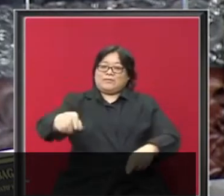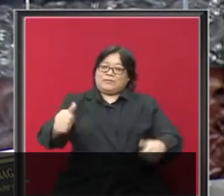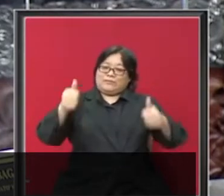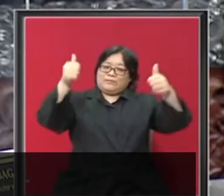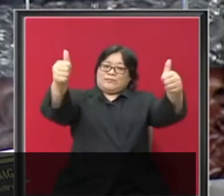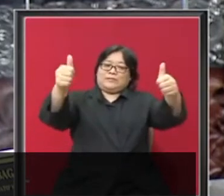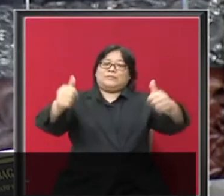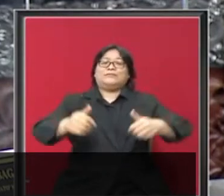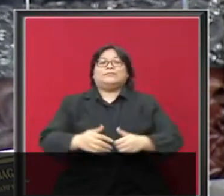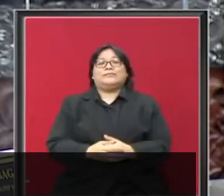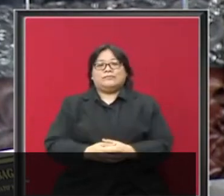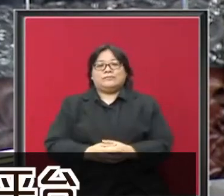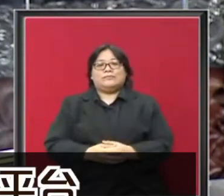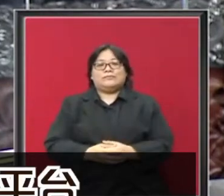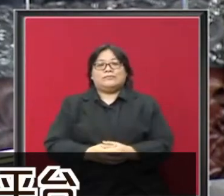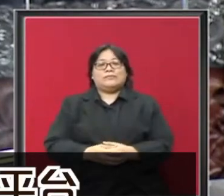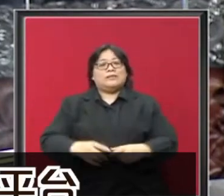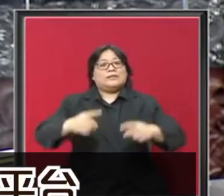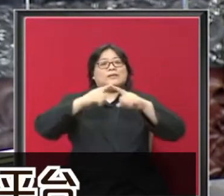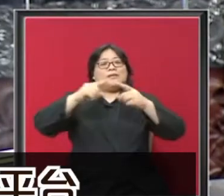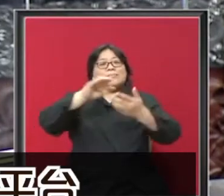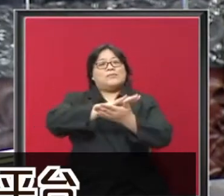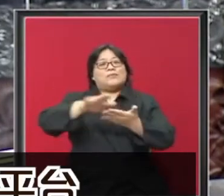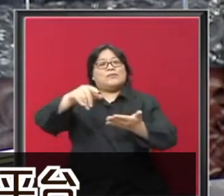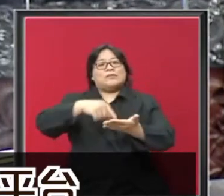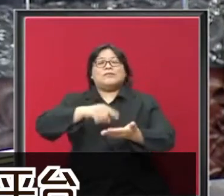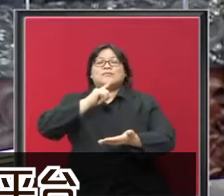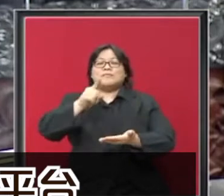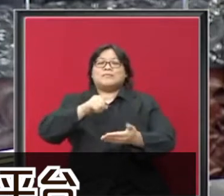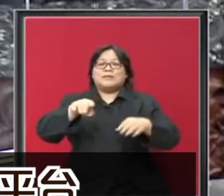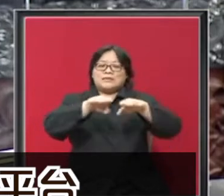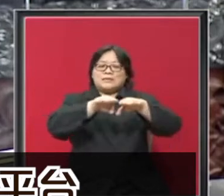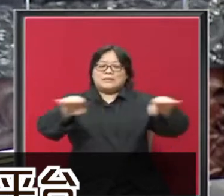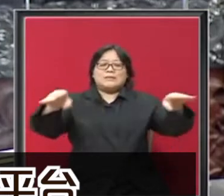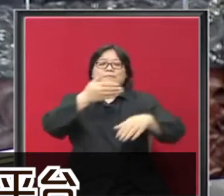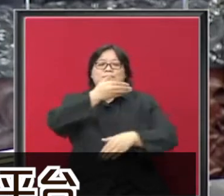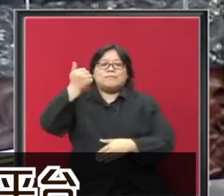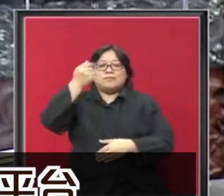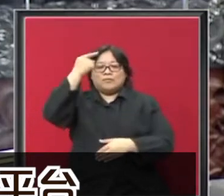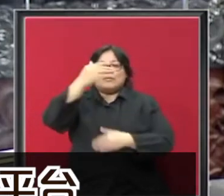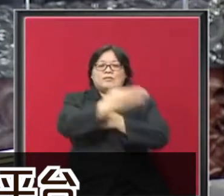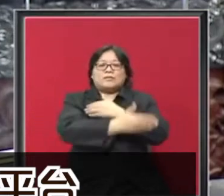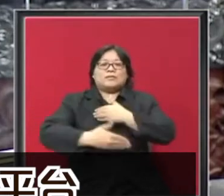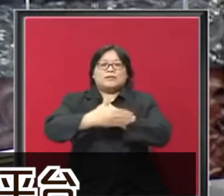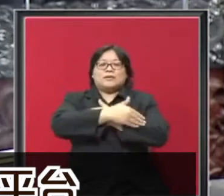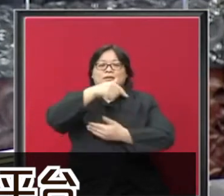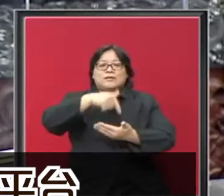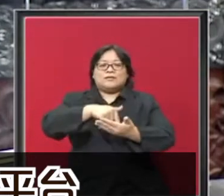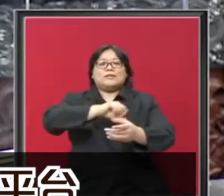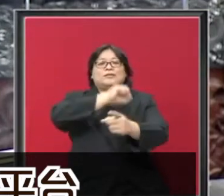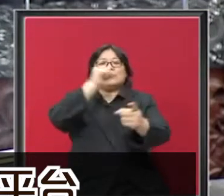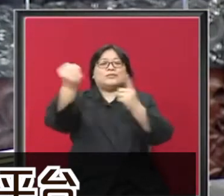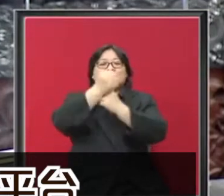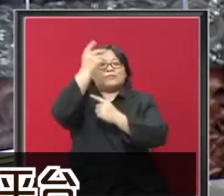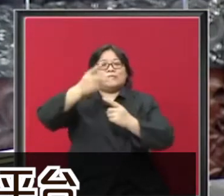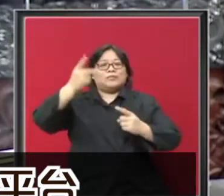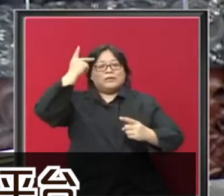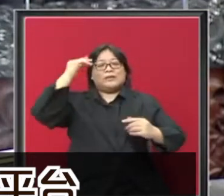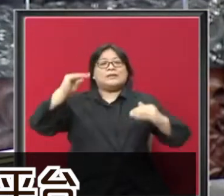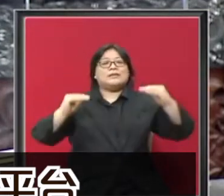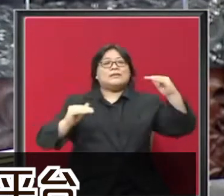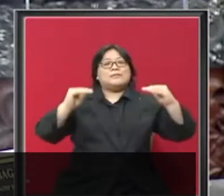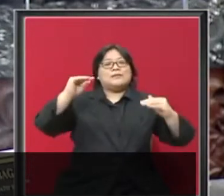diberikan keutamaan. Dewan yang mulia ini merupakan pentas terbaik untuk negara ini berada dalam situasi politik yang